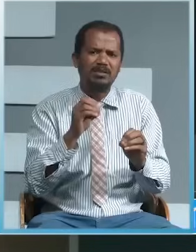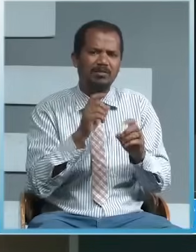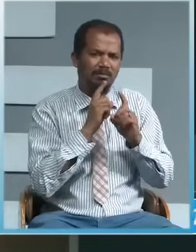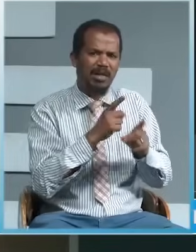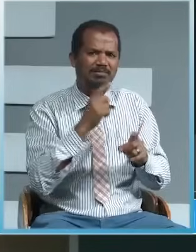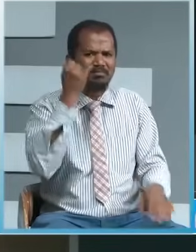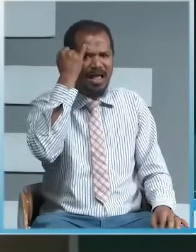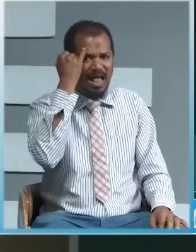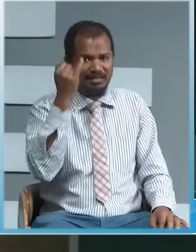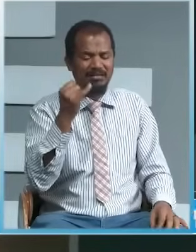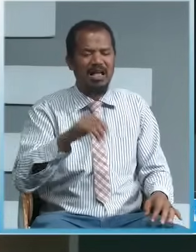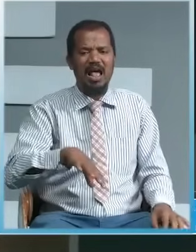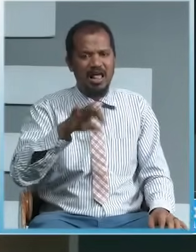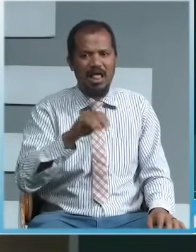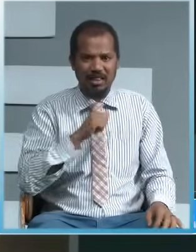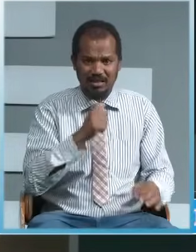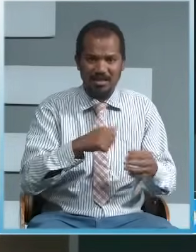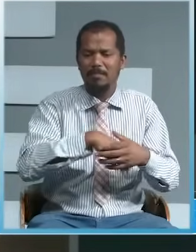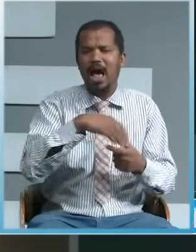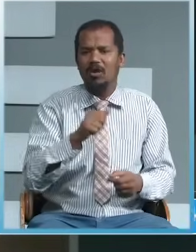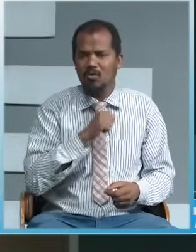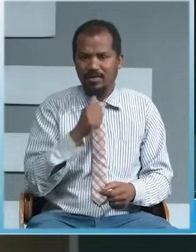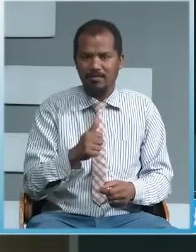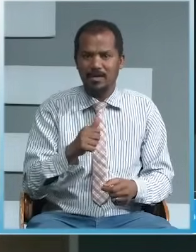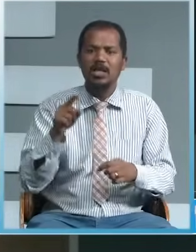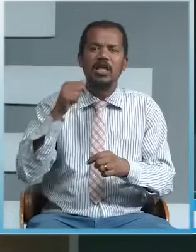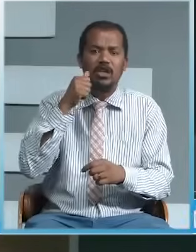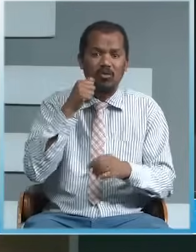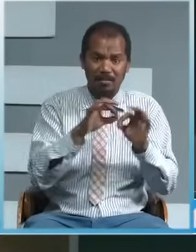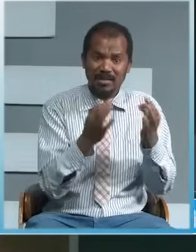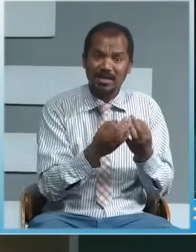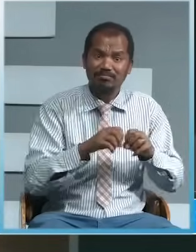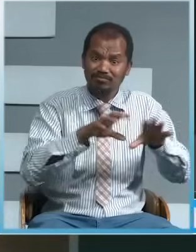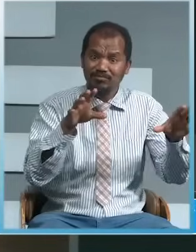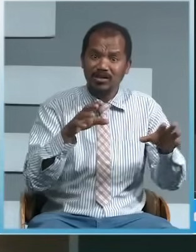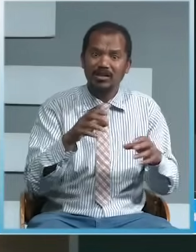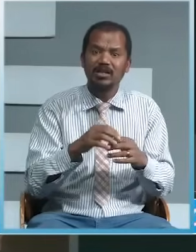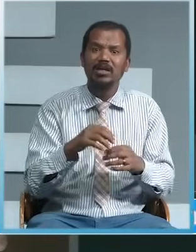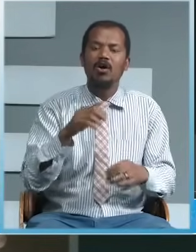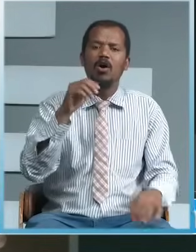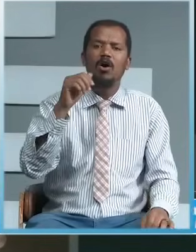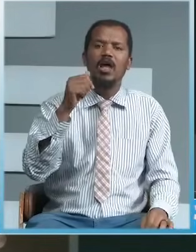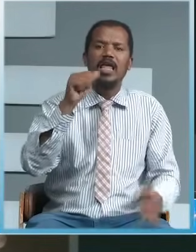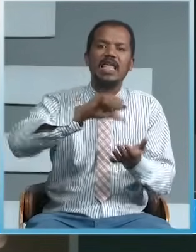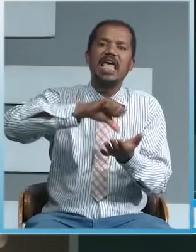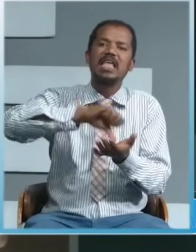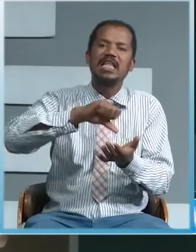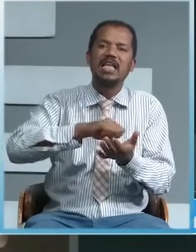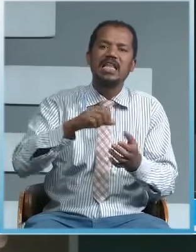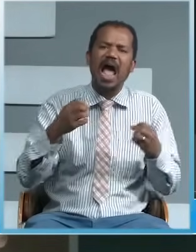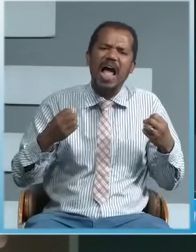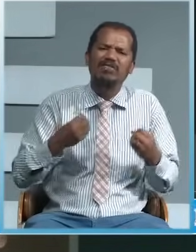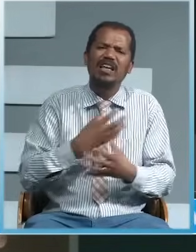አይነት አስተያየትም ሆነ መረጃ አልወጣም። የናርገስ ቤተሰብ በለቀቀው መግለጫ ኡቭን ከተሰኘው